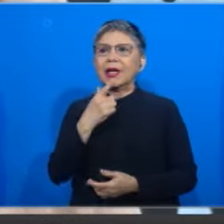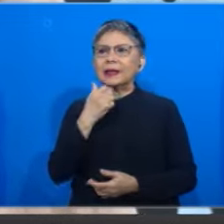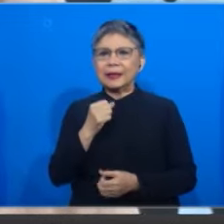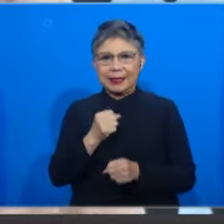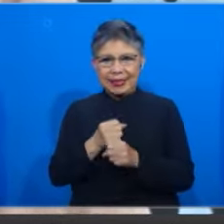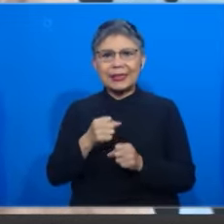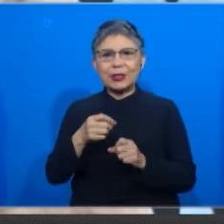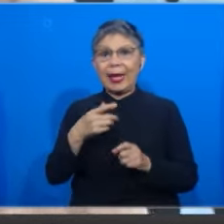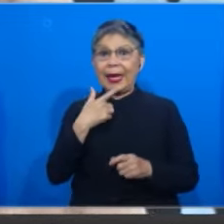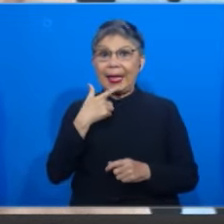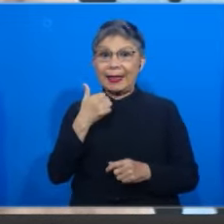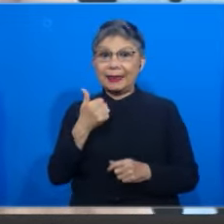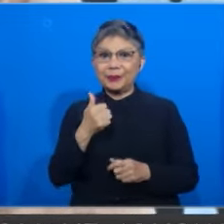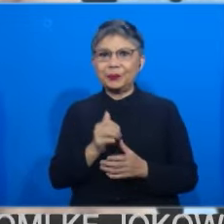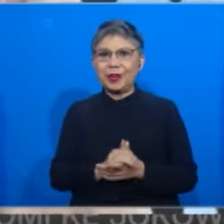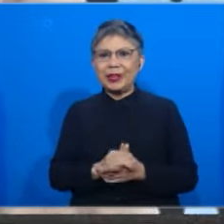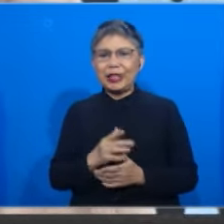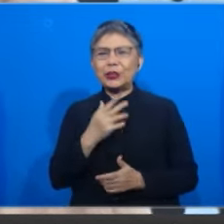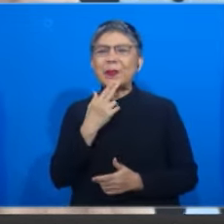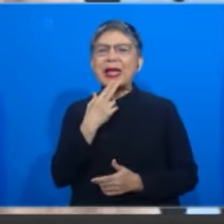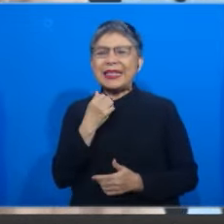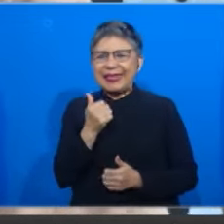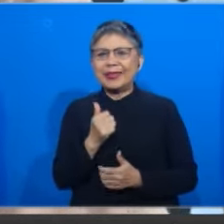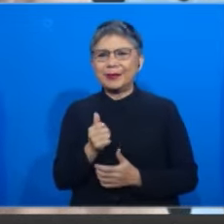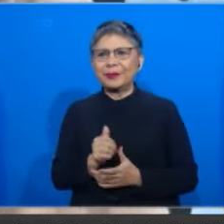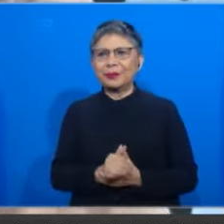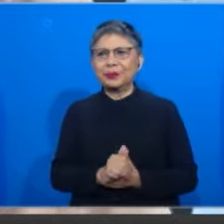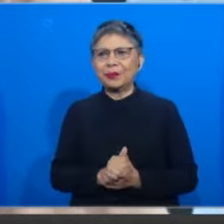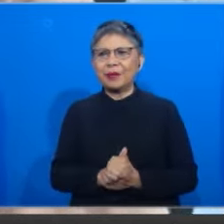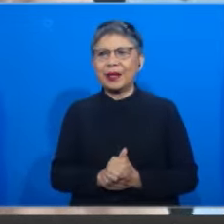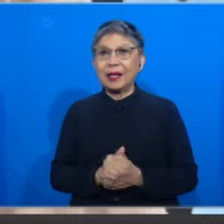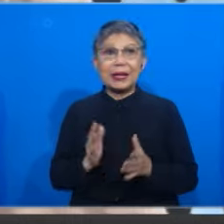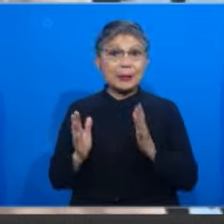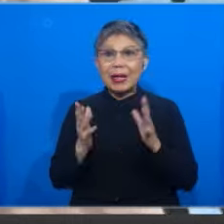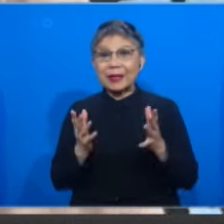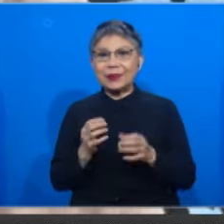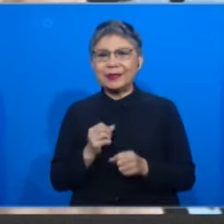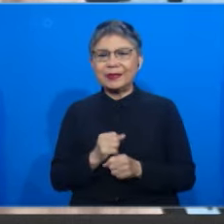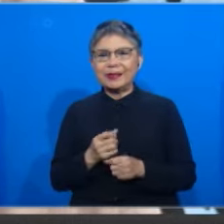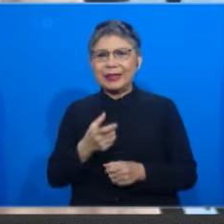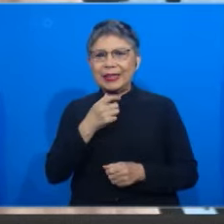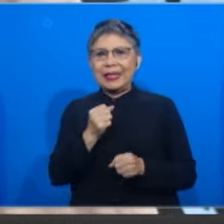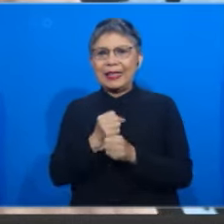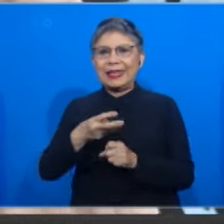enak, apalagi buat yang suka manis-manis. Sensasi apa nih yang dicoba dari getas?